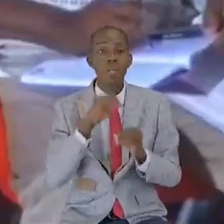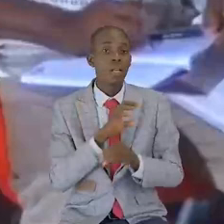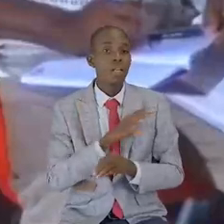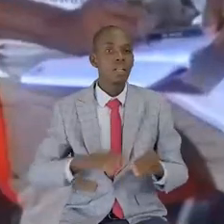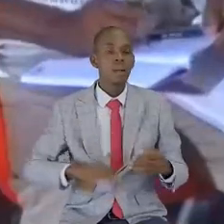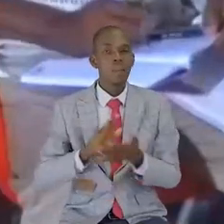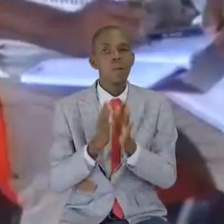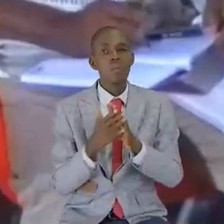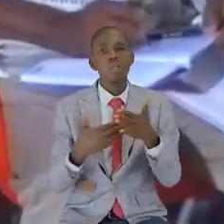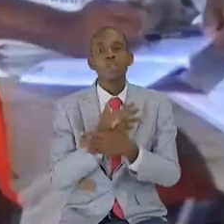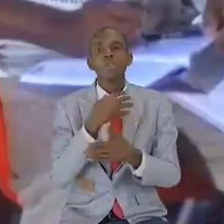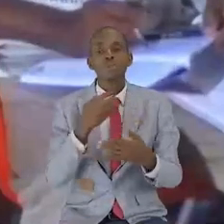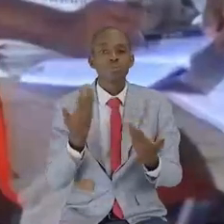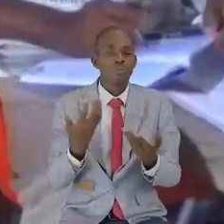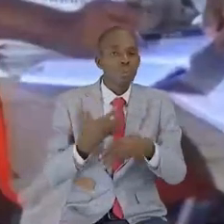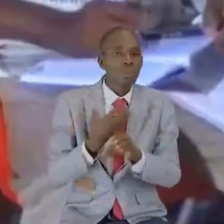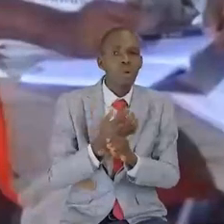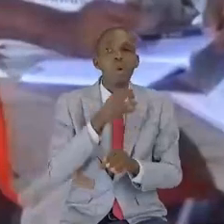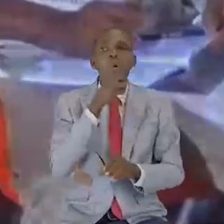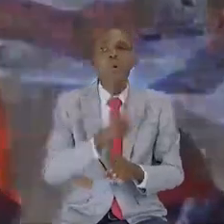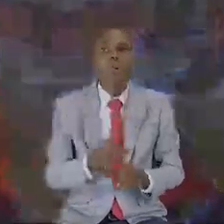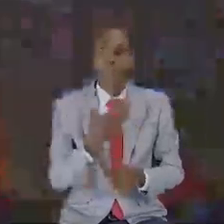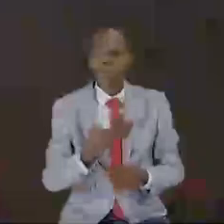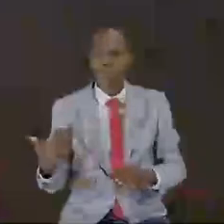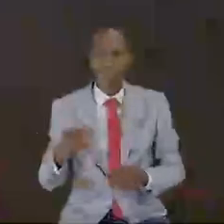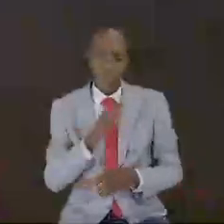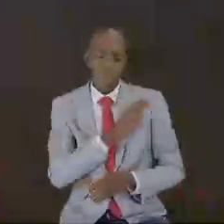sont passées. L'ancien caractère est passé.